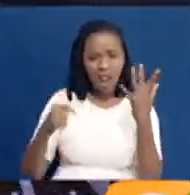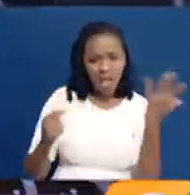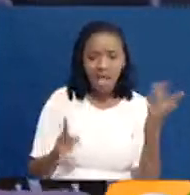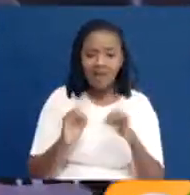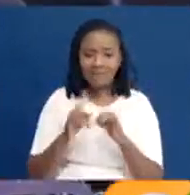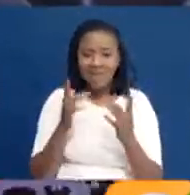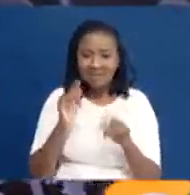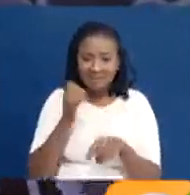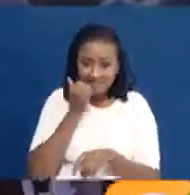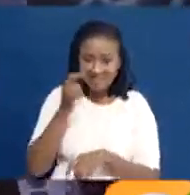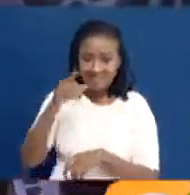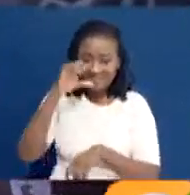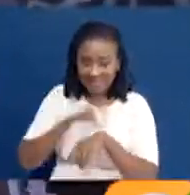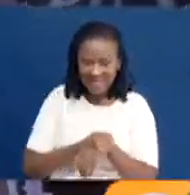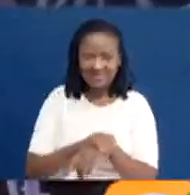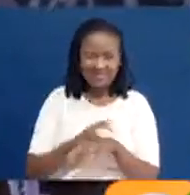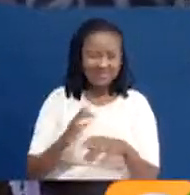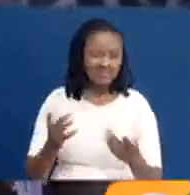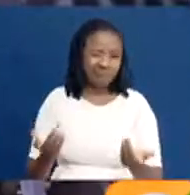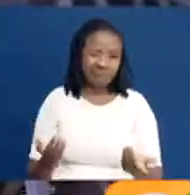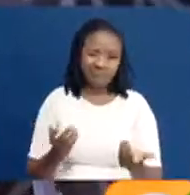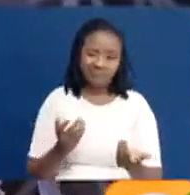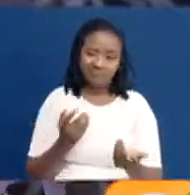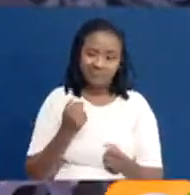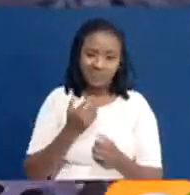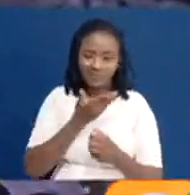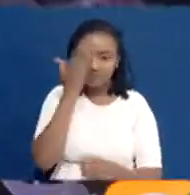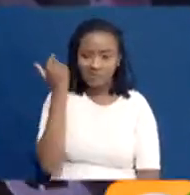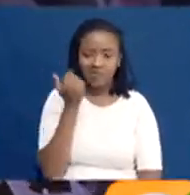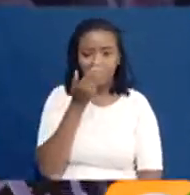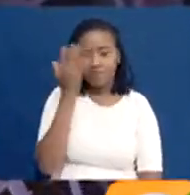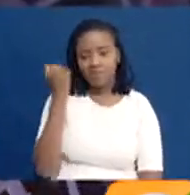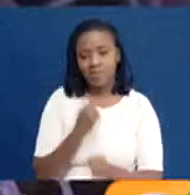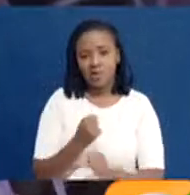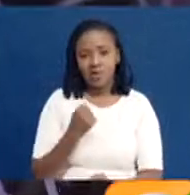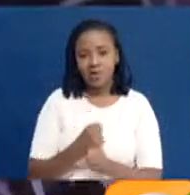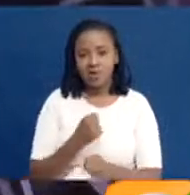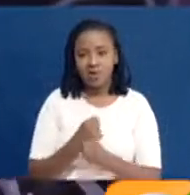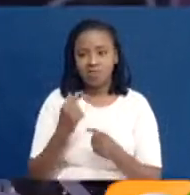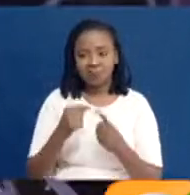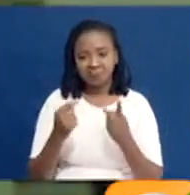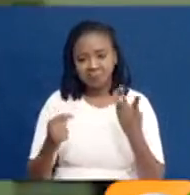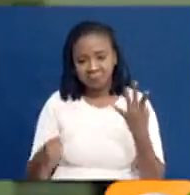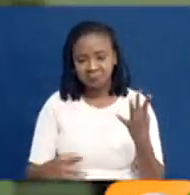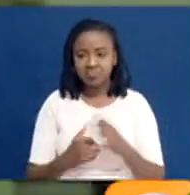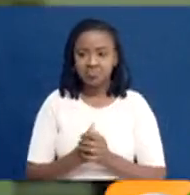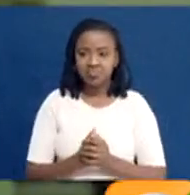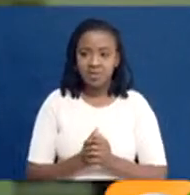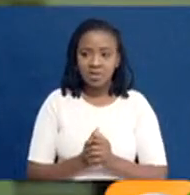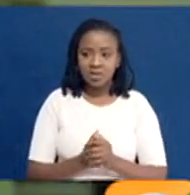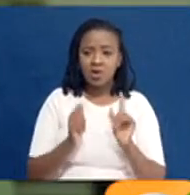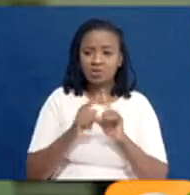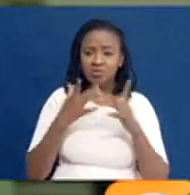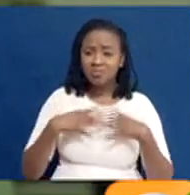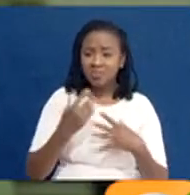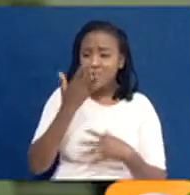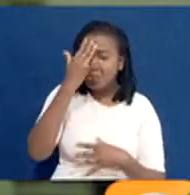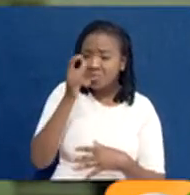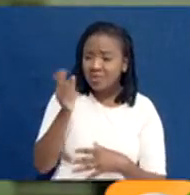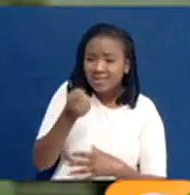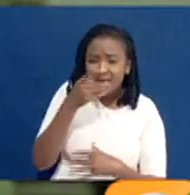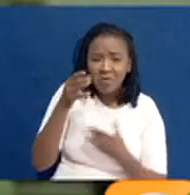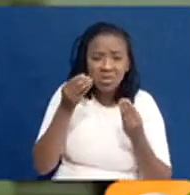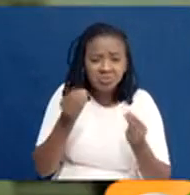yake ambayo haijajulikana hadi sasa, chanzo halisi cha ugonjwa huu bado pia ni kitendawili, huku wataalam wa afya